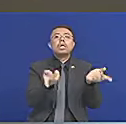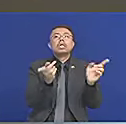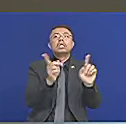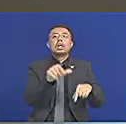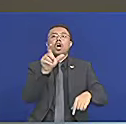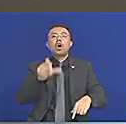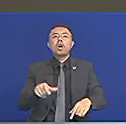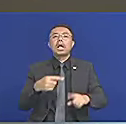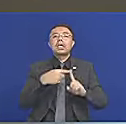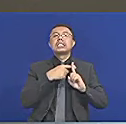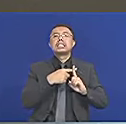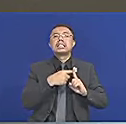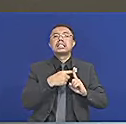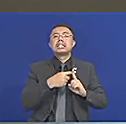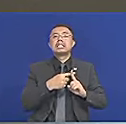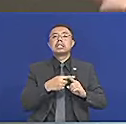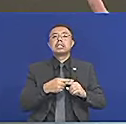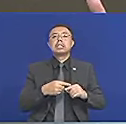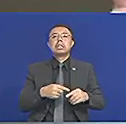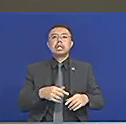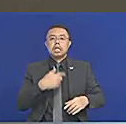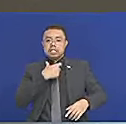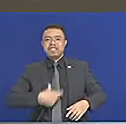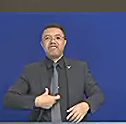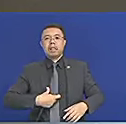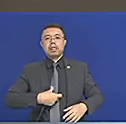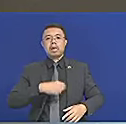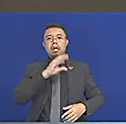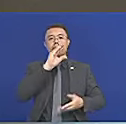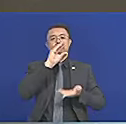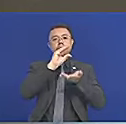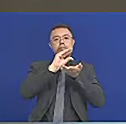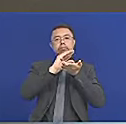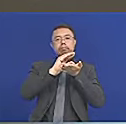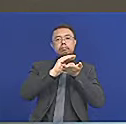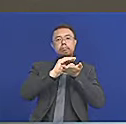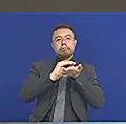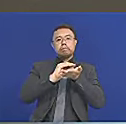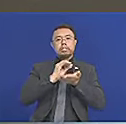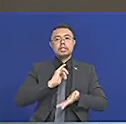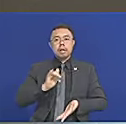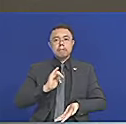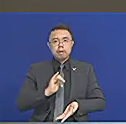menjadikan orang-orang Kristen yang juga merosot nilainya.